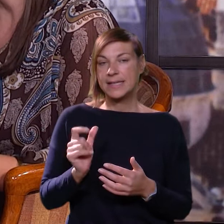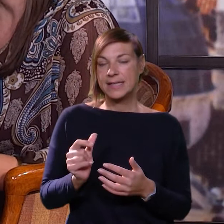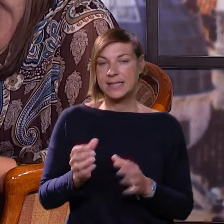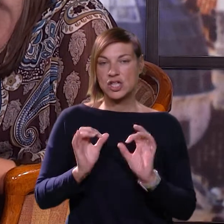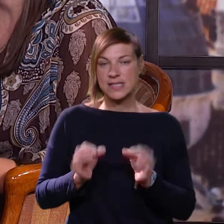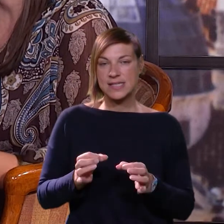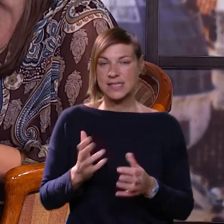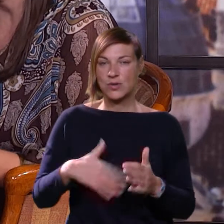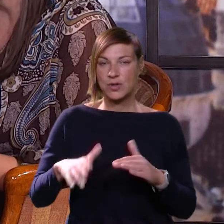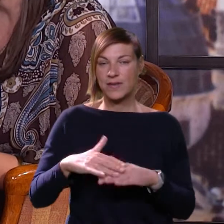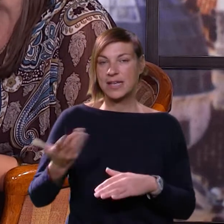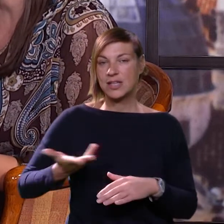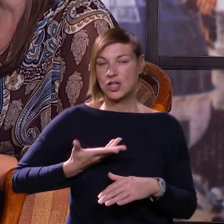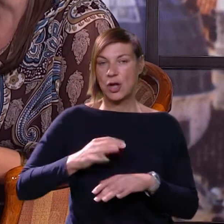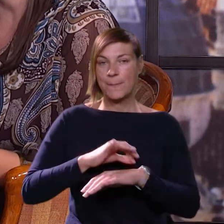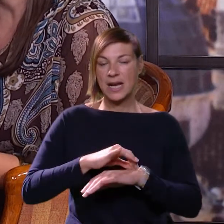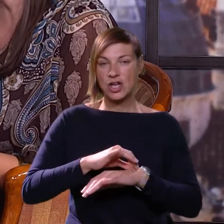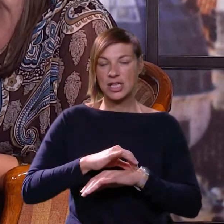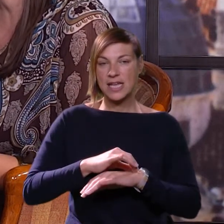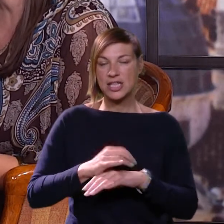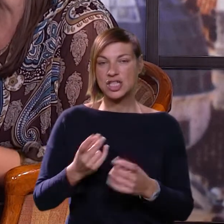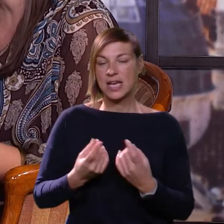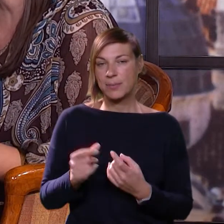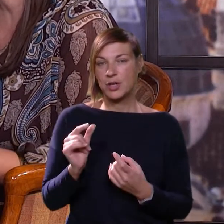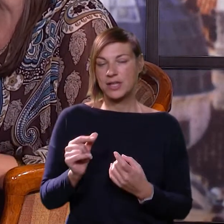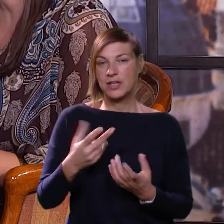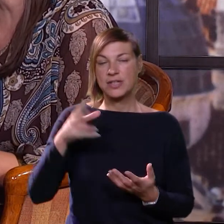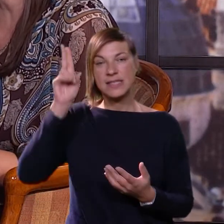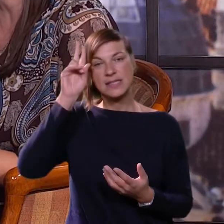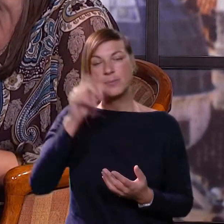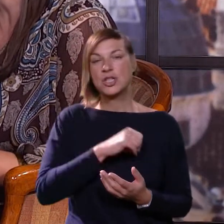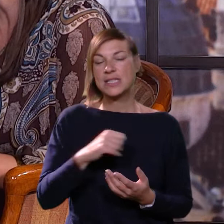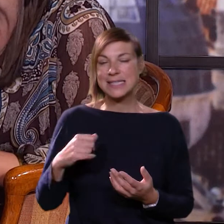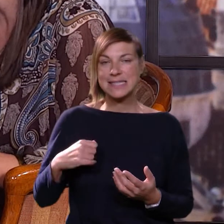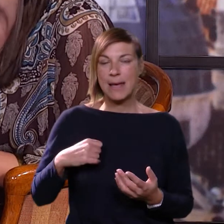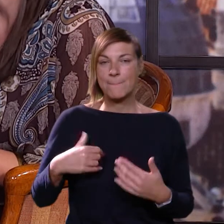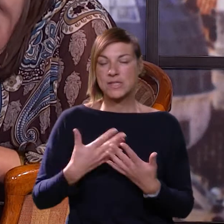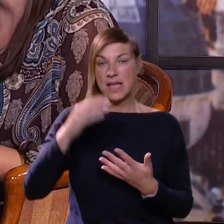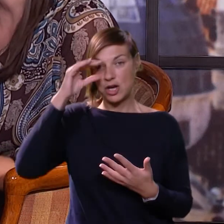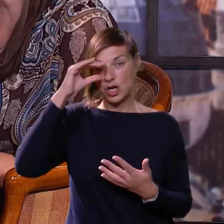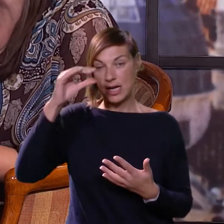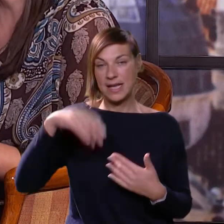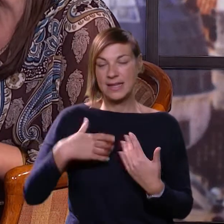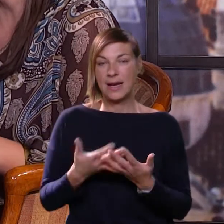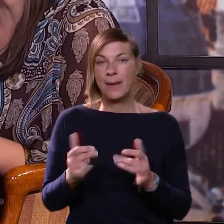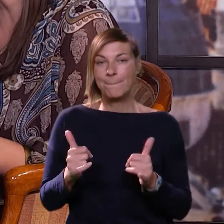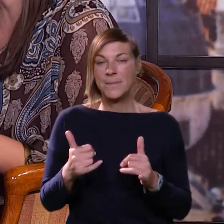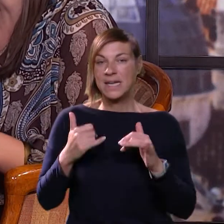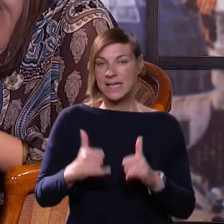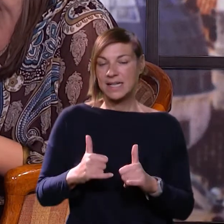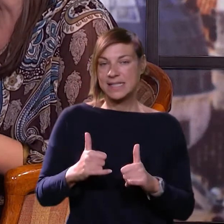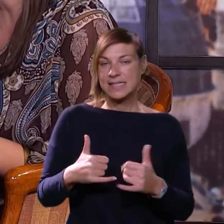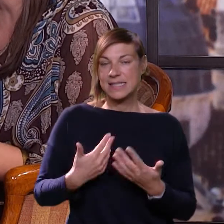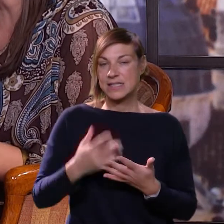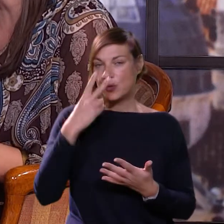Jedan dio si sigurno i veliki dio dobila i od liječnika, ali bi onaj dio gdje si možda i samostalno gledala, pa bi li sad